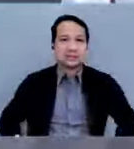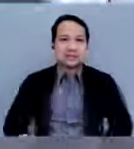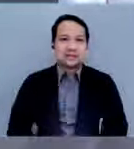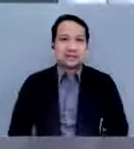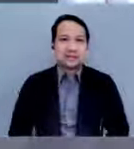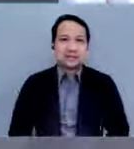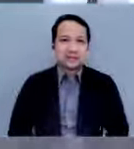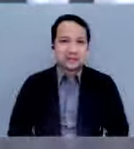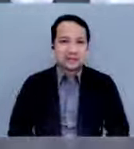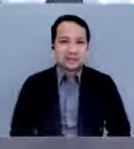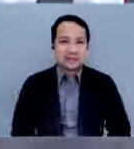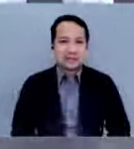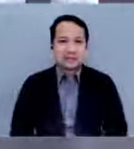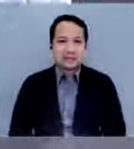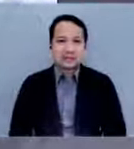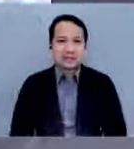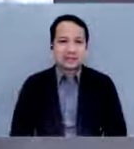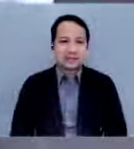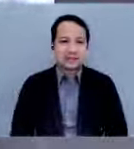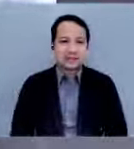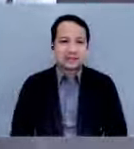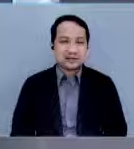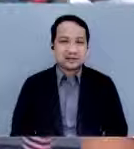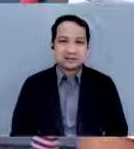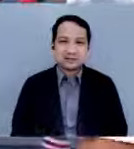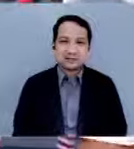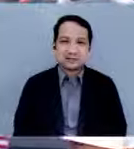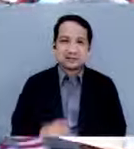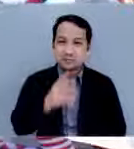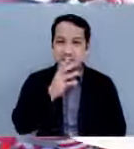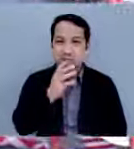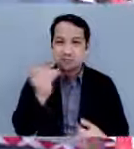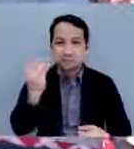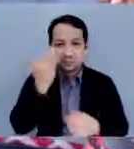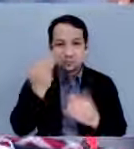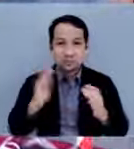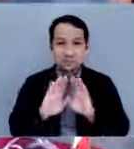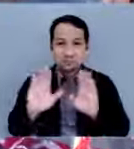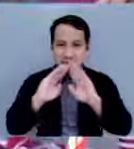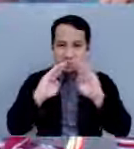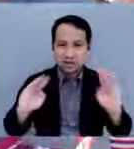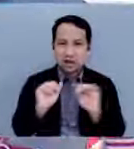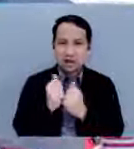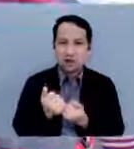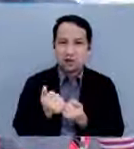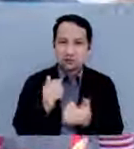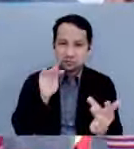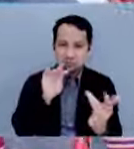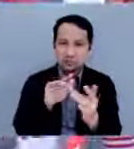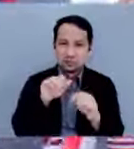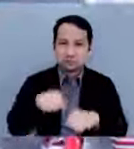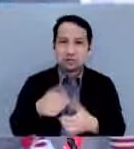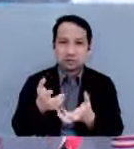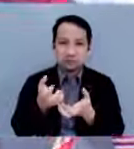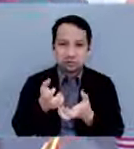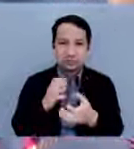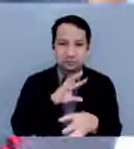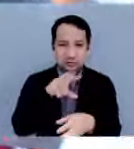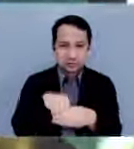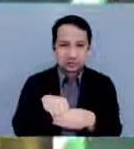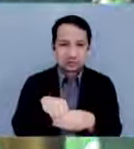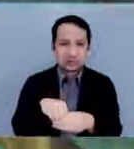Kati, I'm sure marami ng mga kapatid natin, mga nanay natin na nanonood dyan sa bahay nila. Paano ba nila kayo makokontakt pag gusto nilang sumali sa inyo? PM nyo